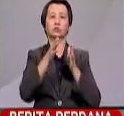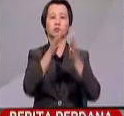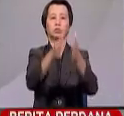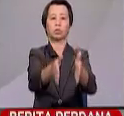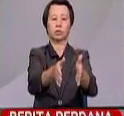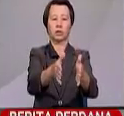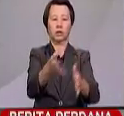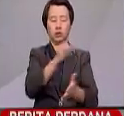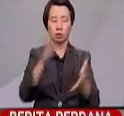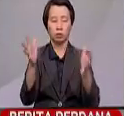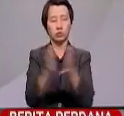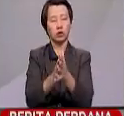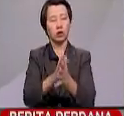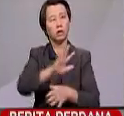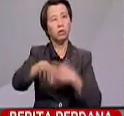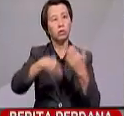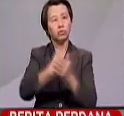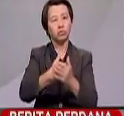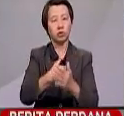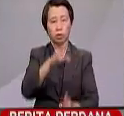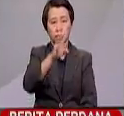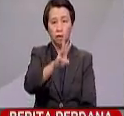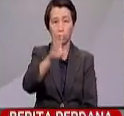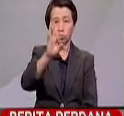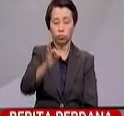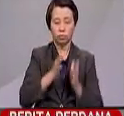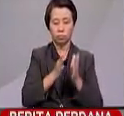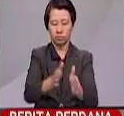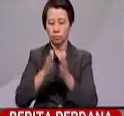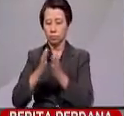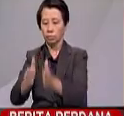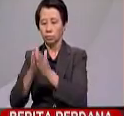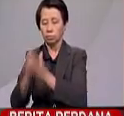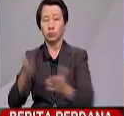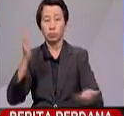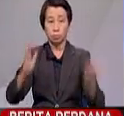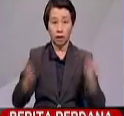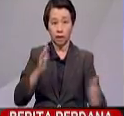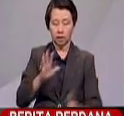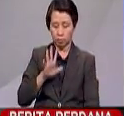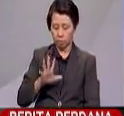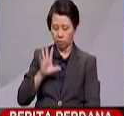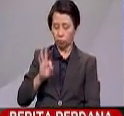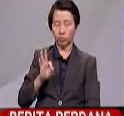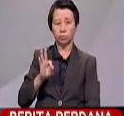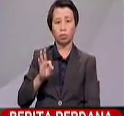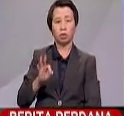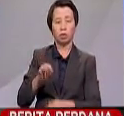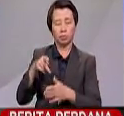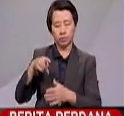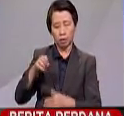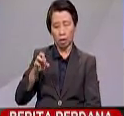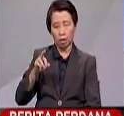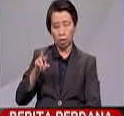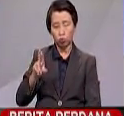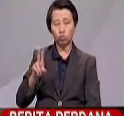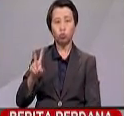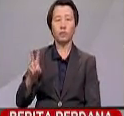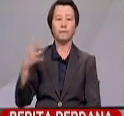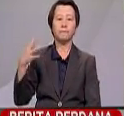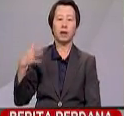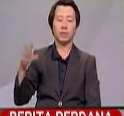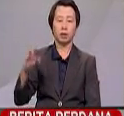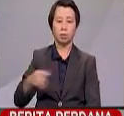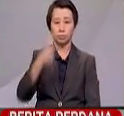saluran, menjadikan keseluruhannya 69 saluran berbanding 59 saluran pada PRU-14.